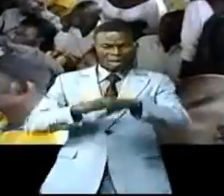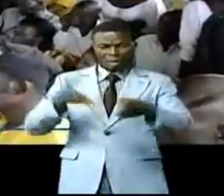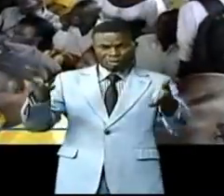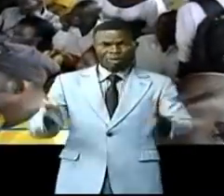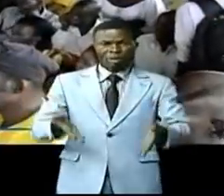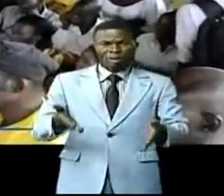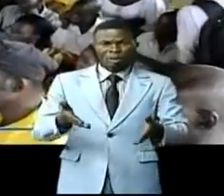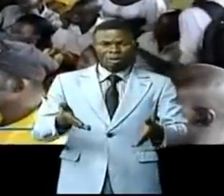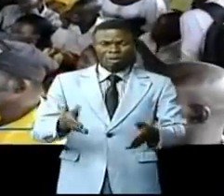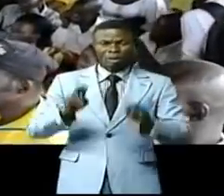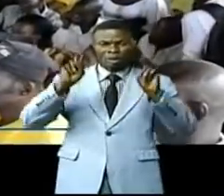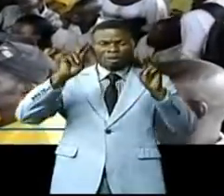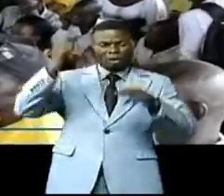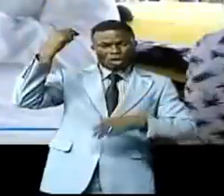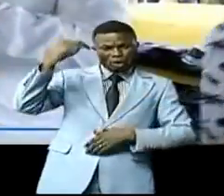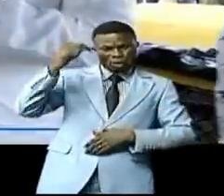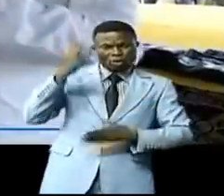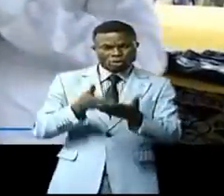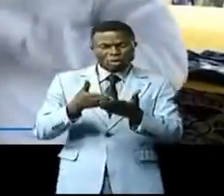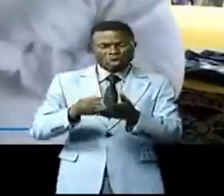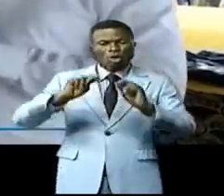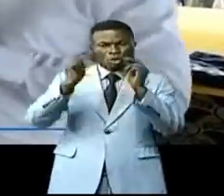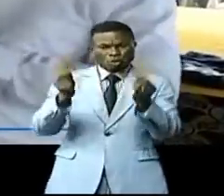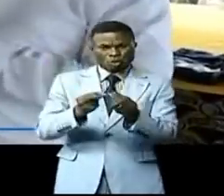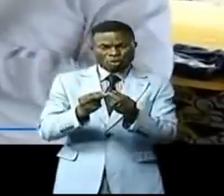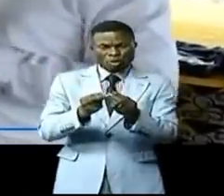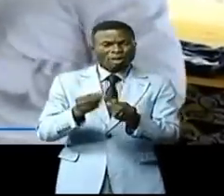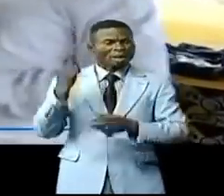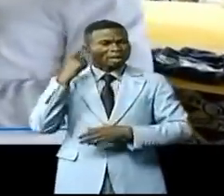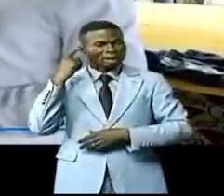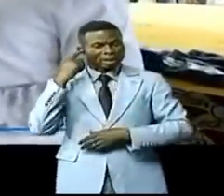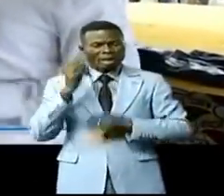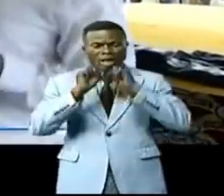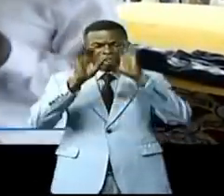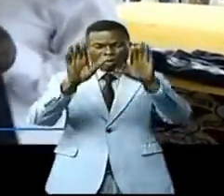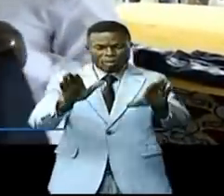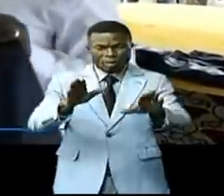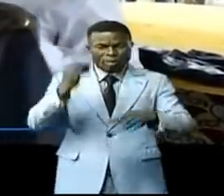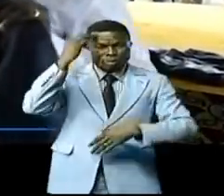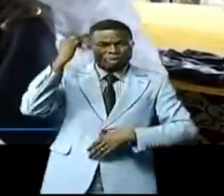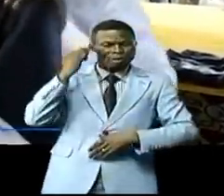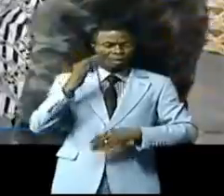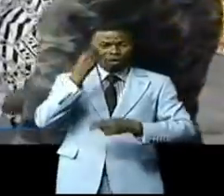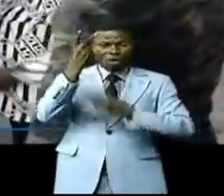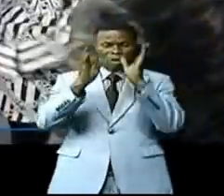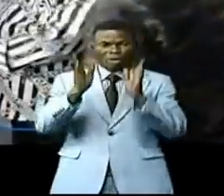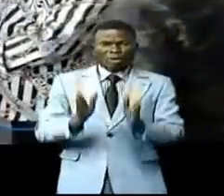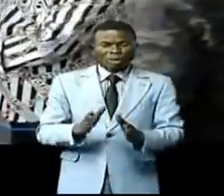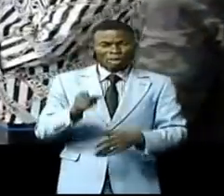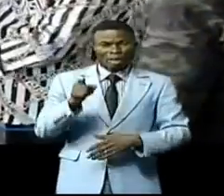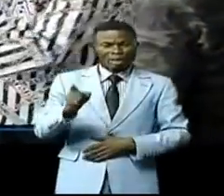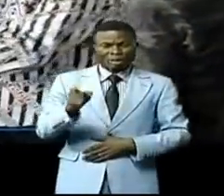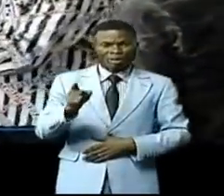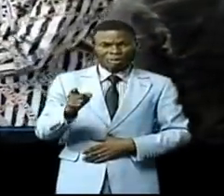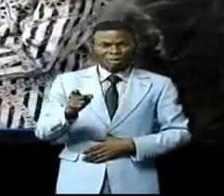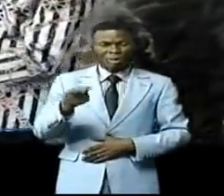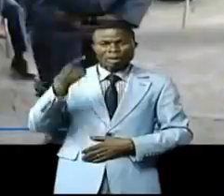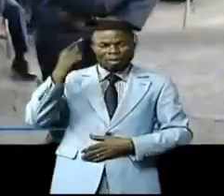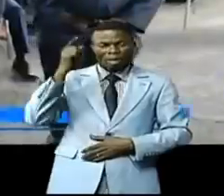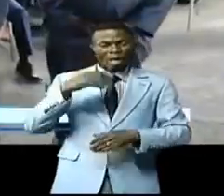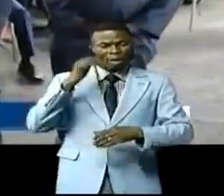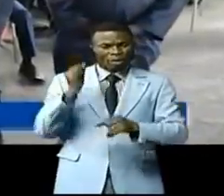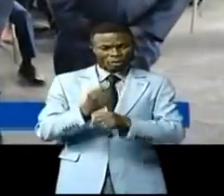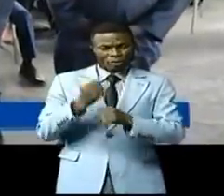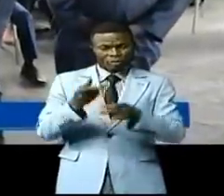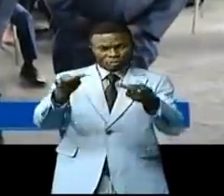événement. Jésus Noël Cheke et son staff, avec bien entendu la bénédiction du ministre du Tourisme, Moderon Simba Matondo, veulent faire de